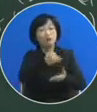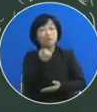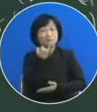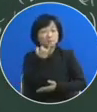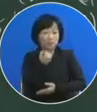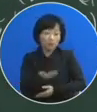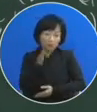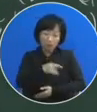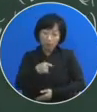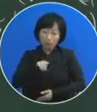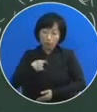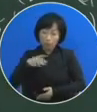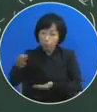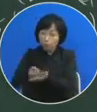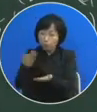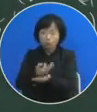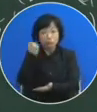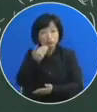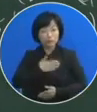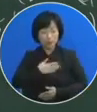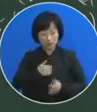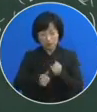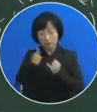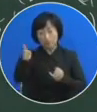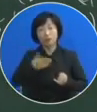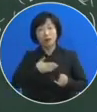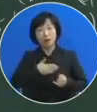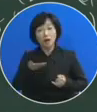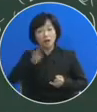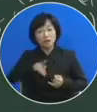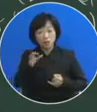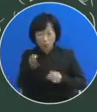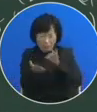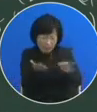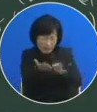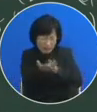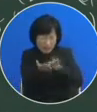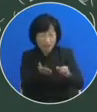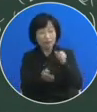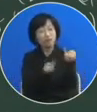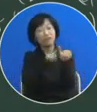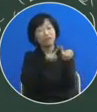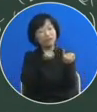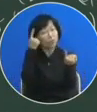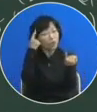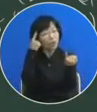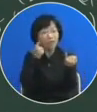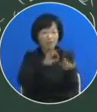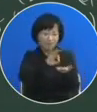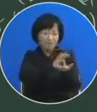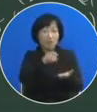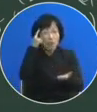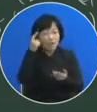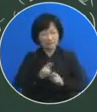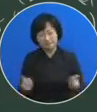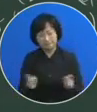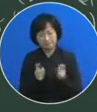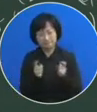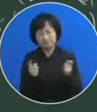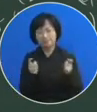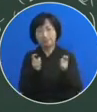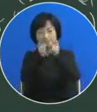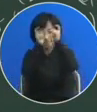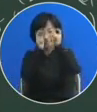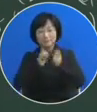당신이 돌아다니고 다 쓰느냐. I'm the one earning the money, but how come you're the one spending it all? 뭐 때문에 여기저기 다 쓰느냐. Now why are you spending it here and there? 싸움부터 그래. So they got into a